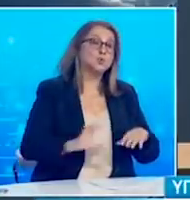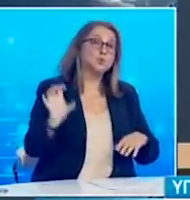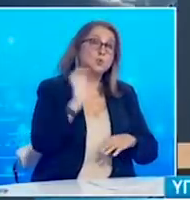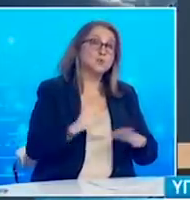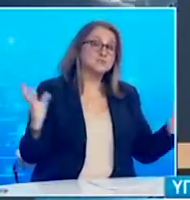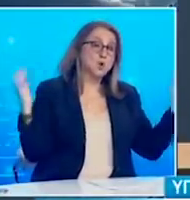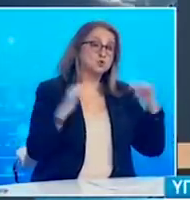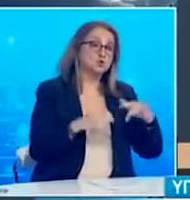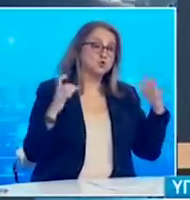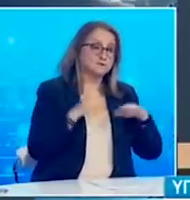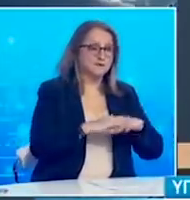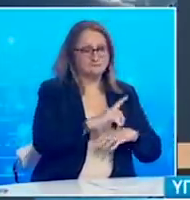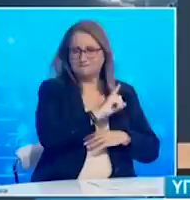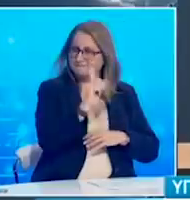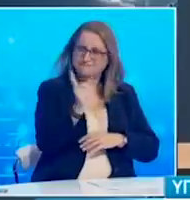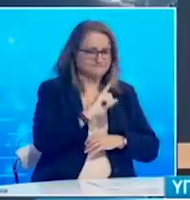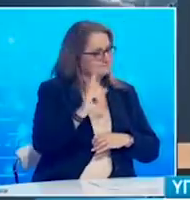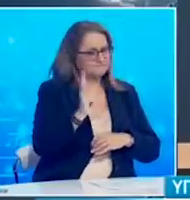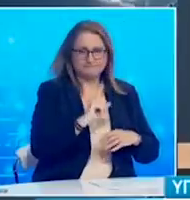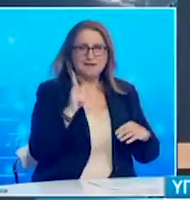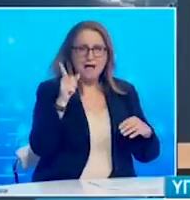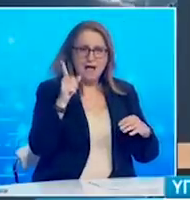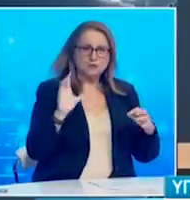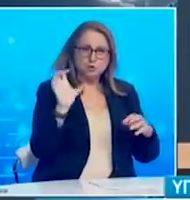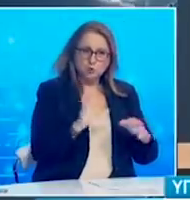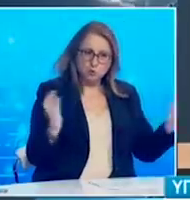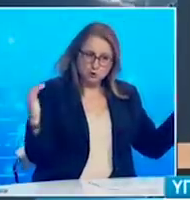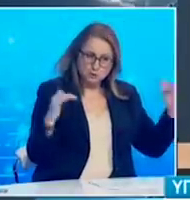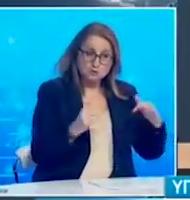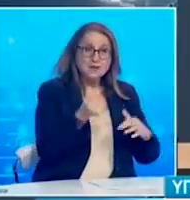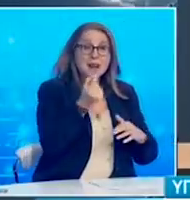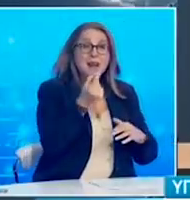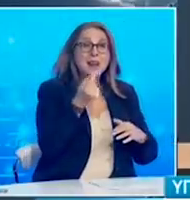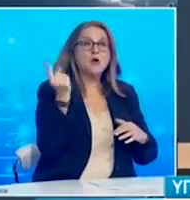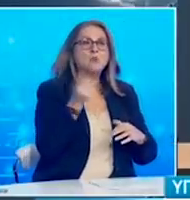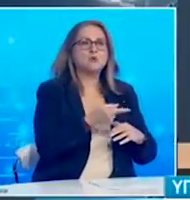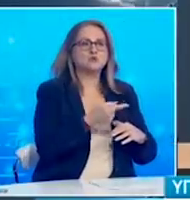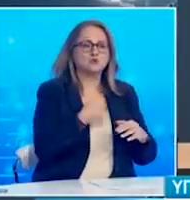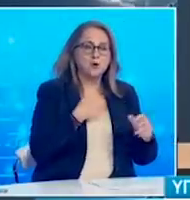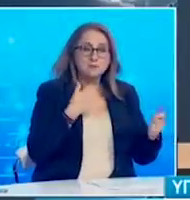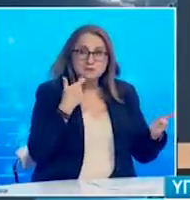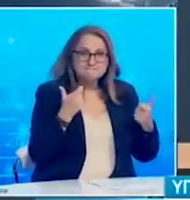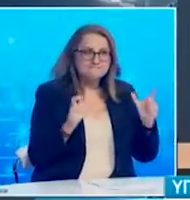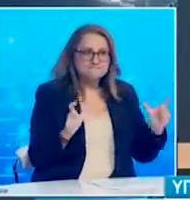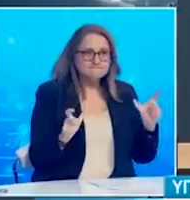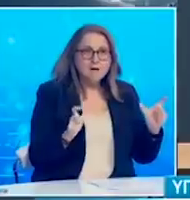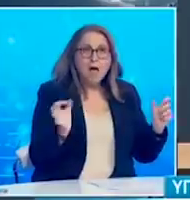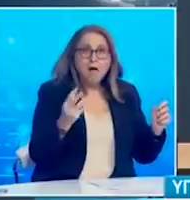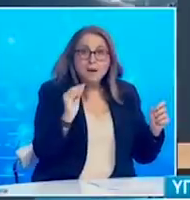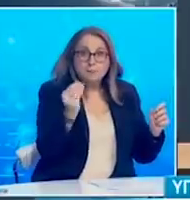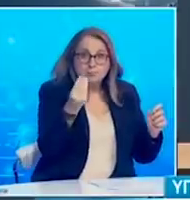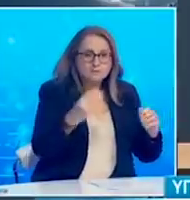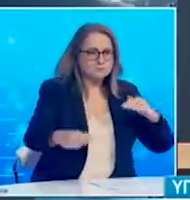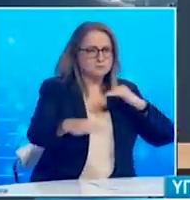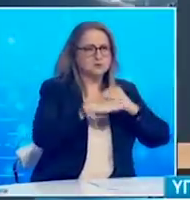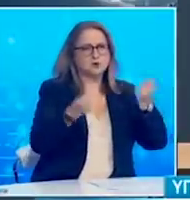δείχνουν κάτι τέτοιο. Το άνοιγμα έγινε με πολύ μεγάλη προσοχή και όπου είδαμε ότι υπήρχε μεγάλο επιδημιολογικό φορτίο, κλείσαμε ξανά τα σύνορα,